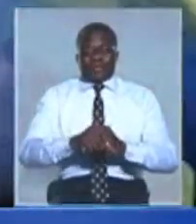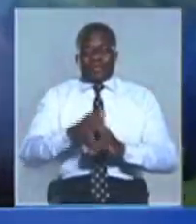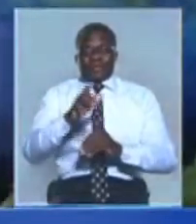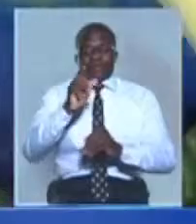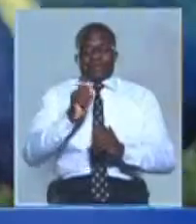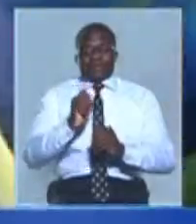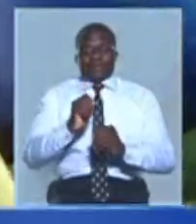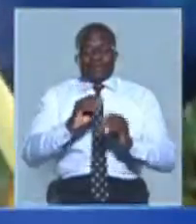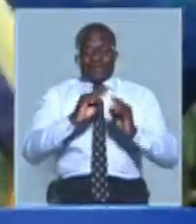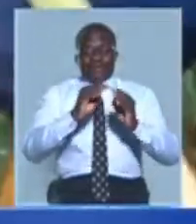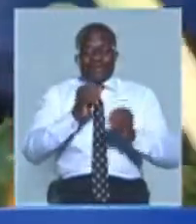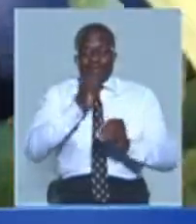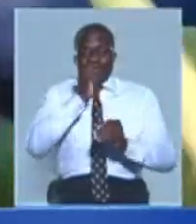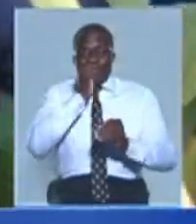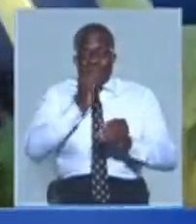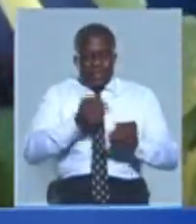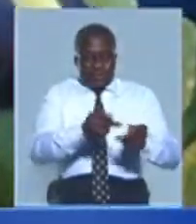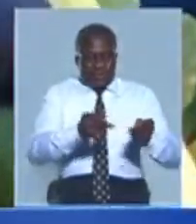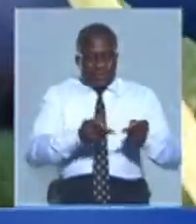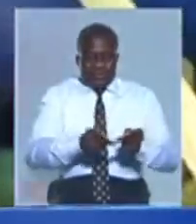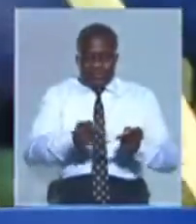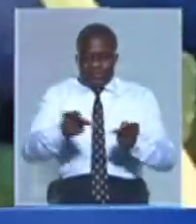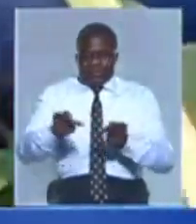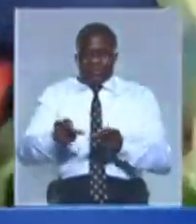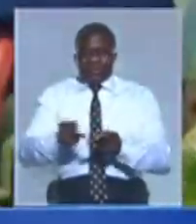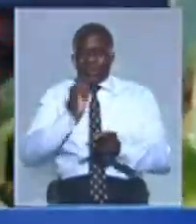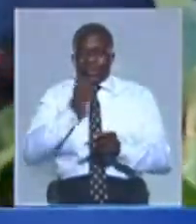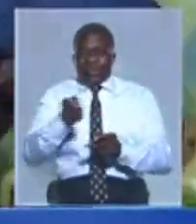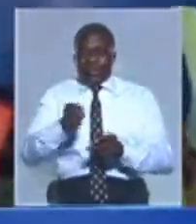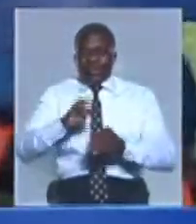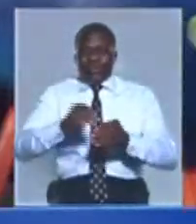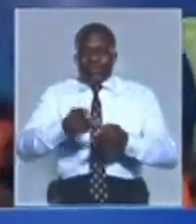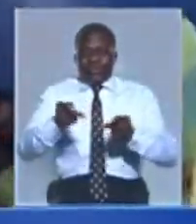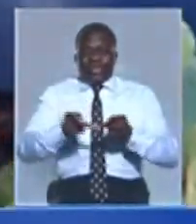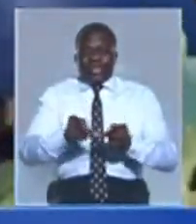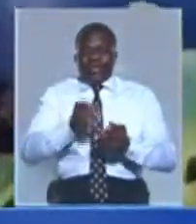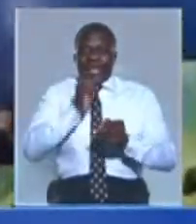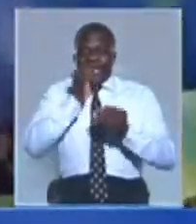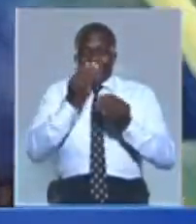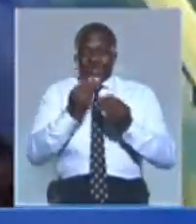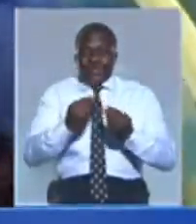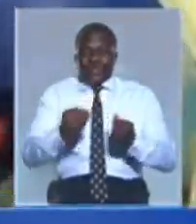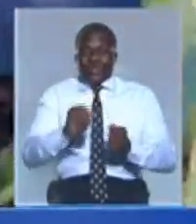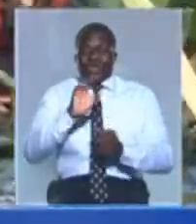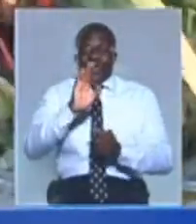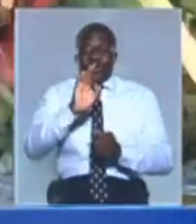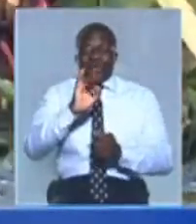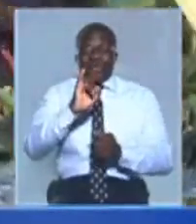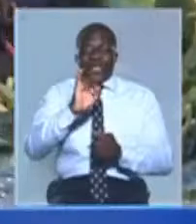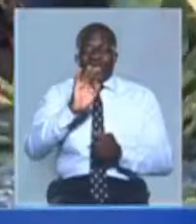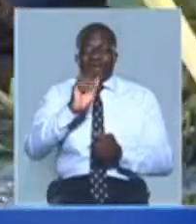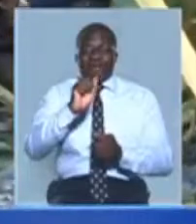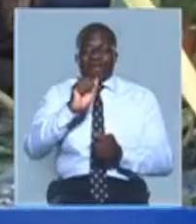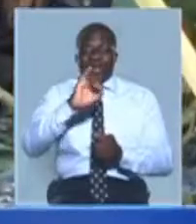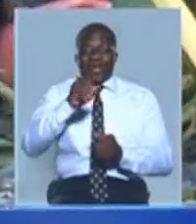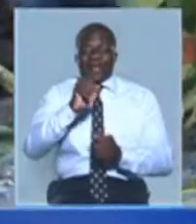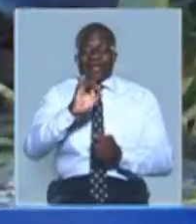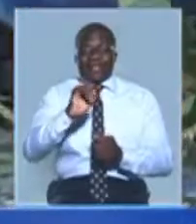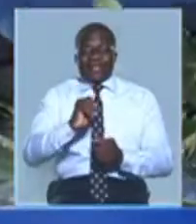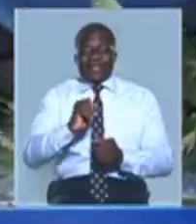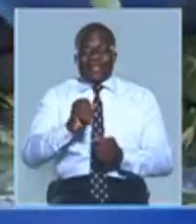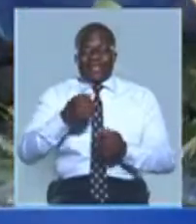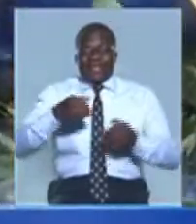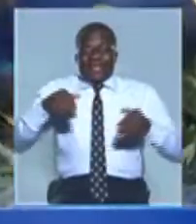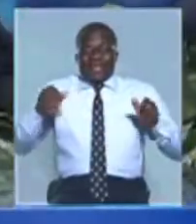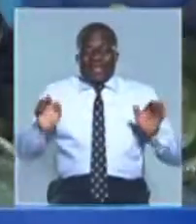Des poules d'eau en pleine divagation sur ce site humide de Fifadji. Des espèces d'oiseaux